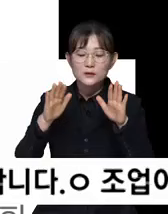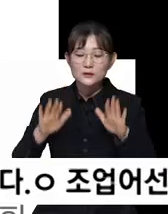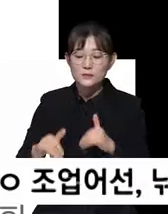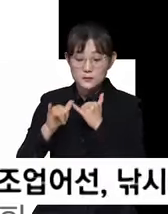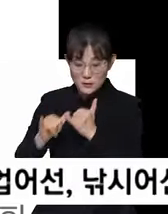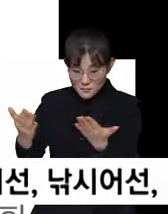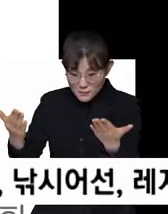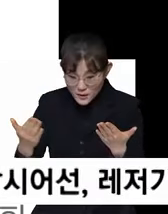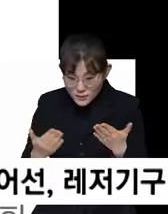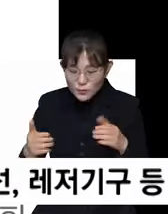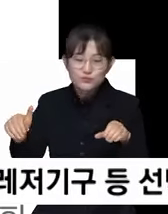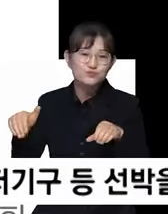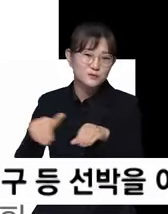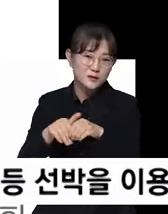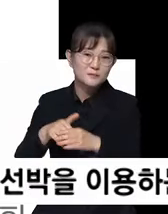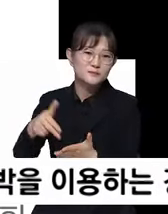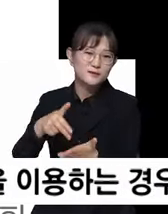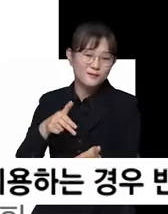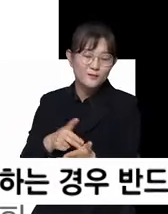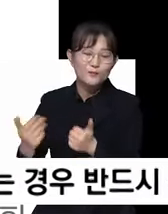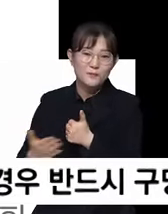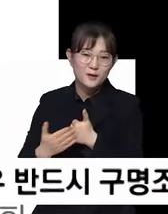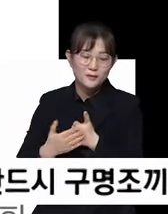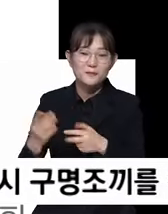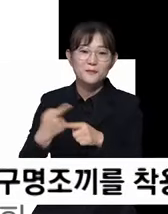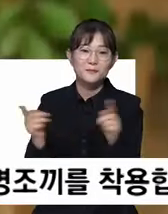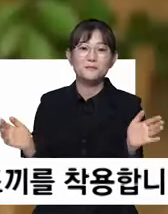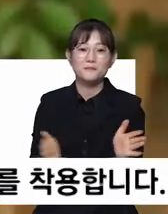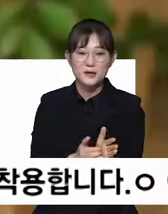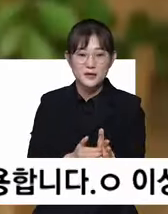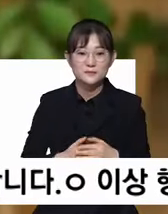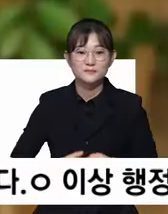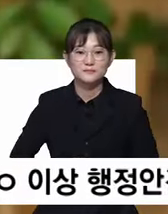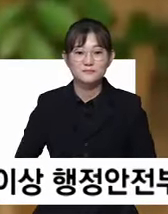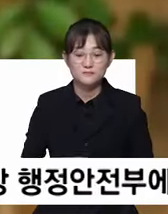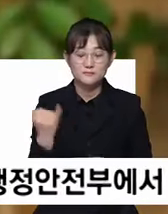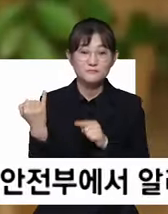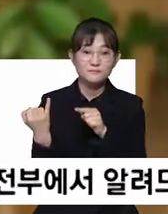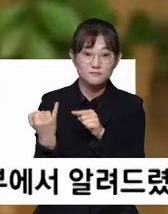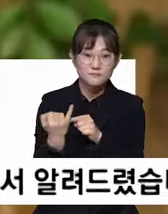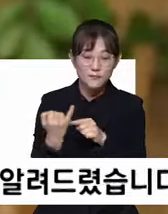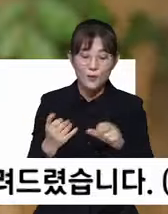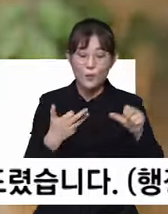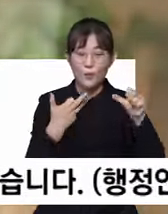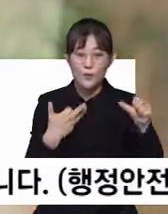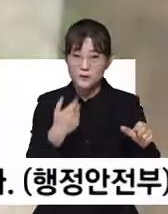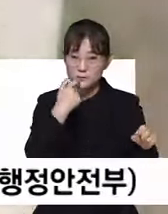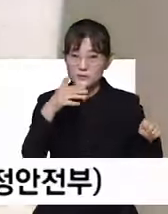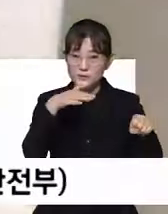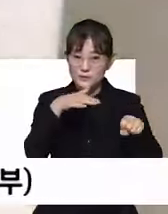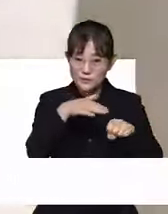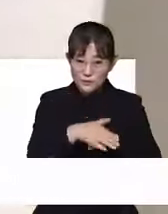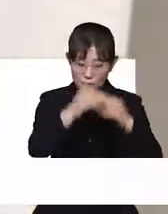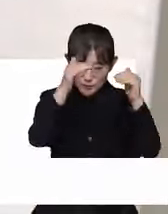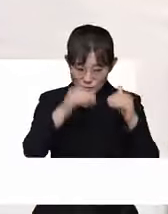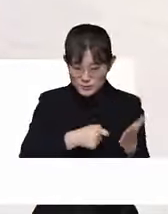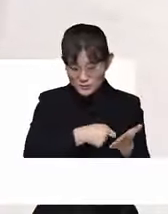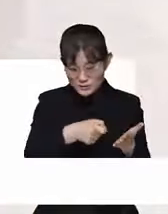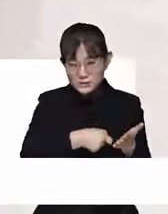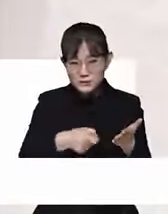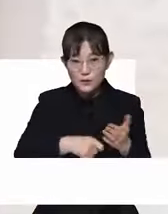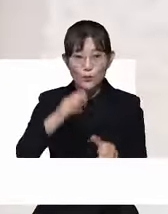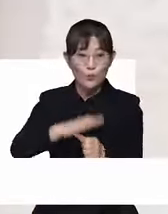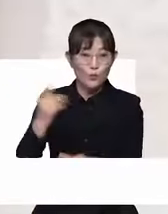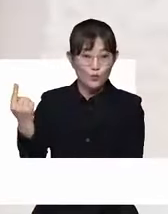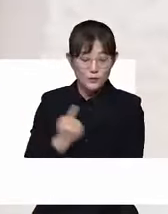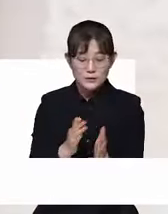수 문학적으로도게 됐다는 평도 나왔습니다 한강 작가가 518 민주화 운동을 다룬 장편소설